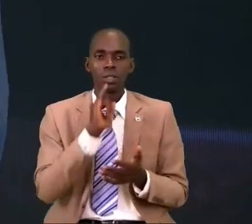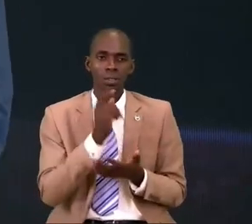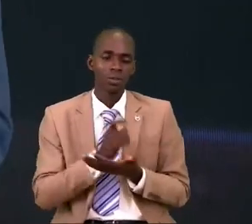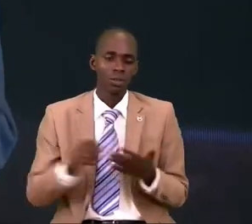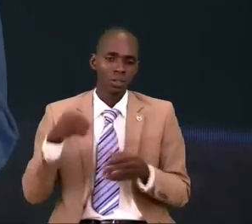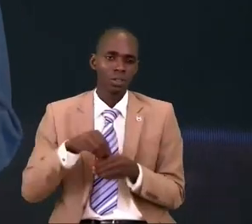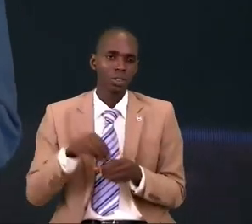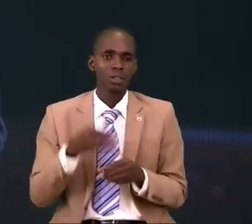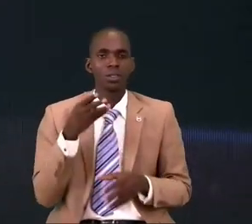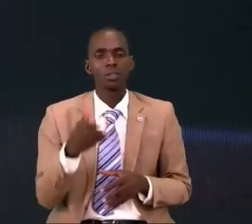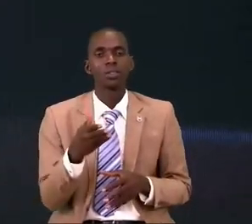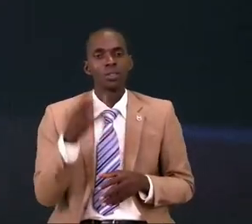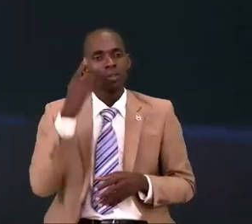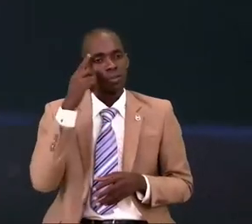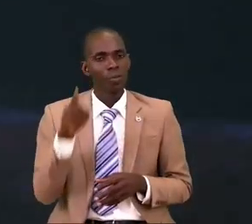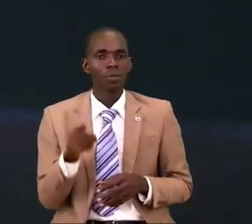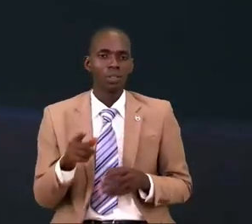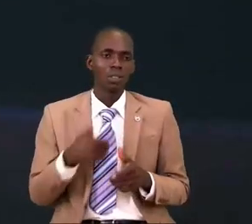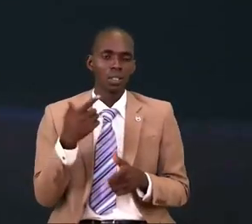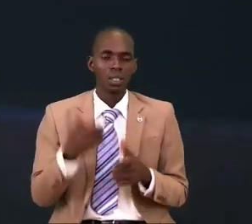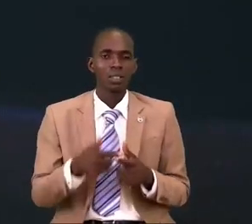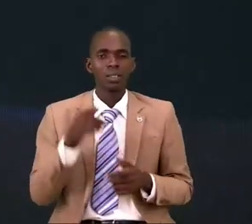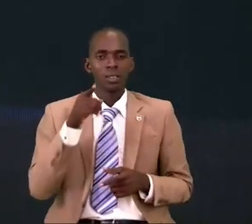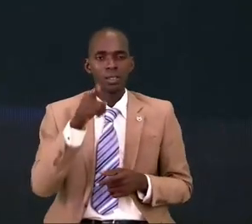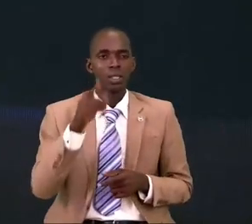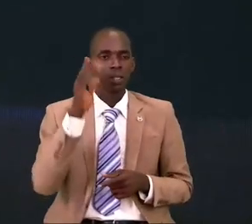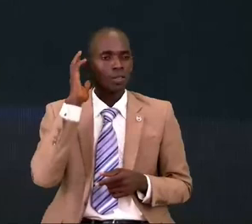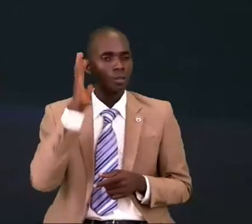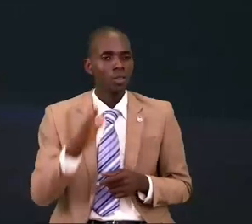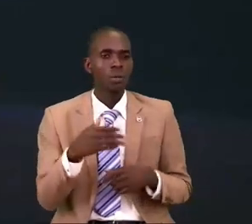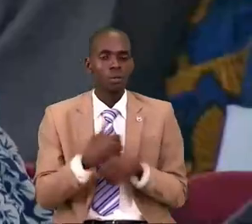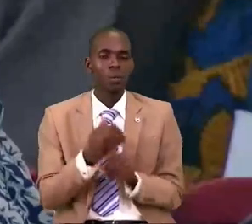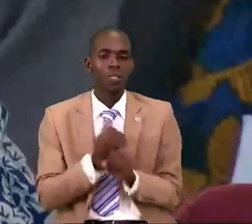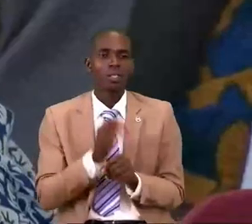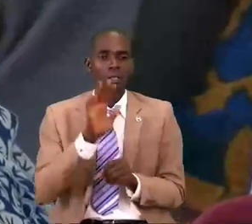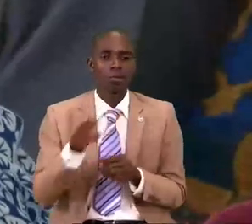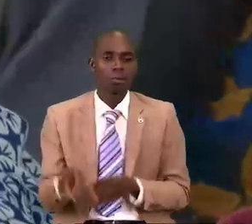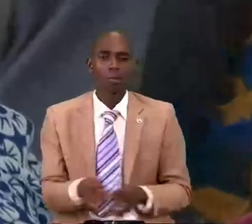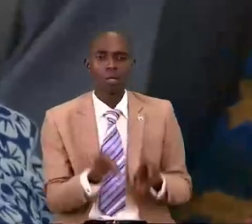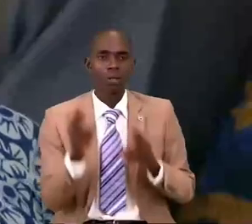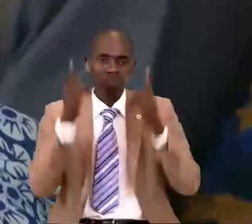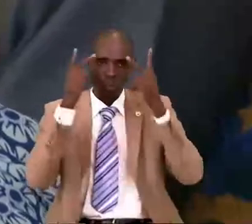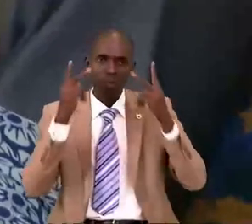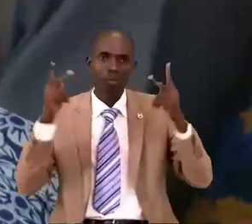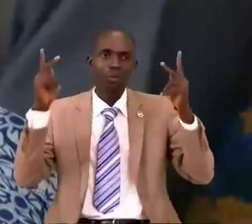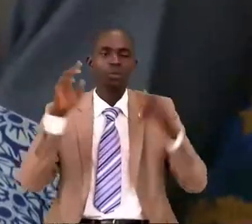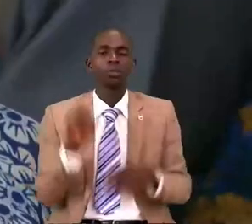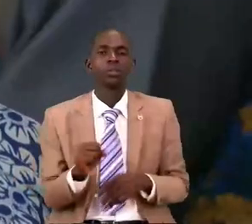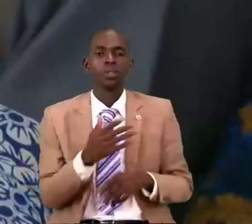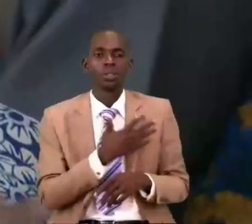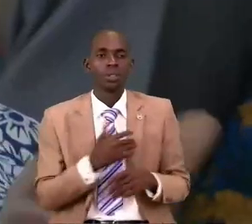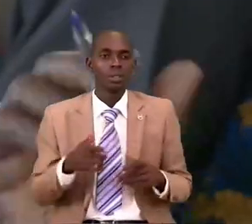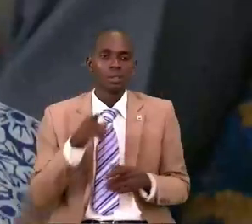tu auras du succès dans tes entreprises. C'est alors que tu réussiras. Amen.